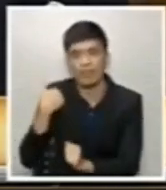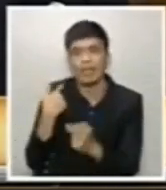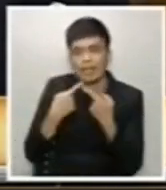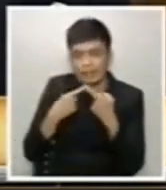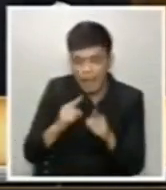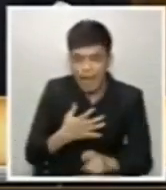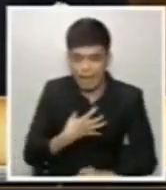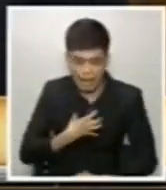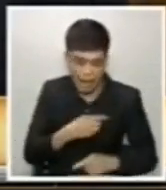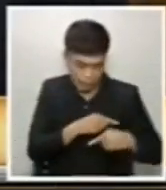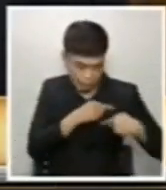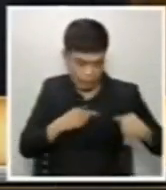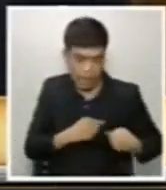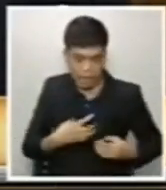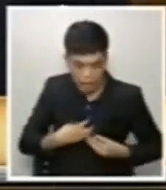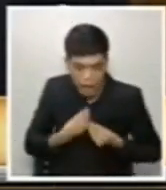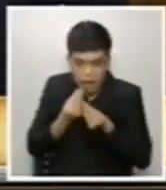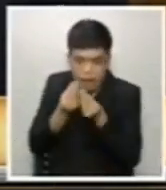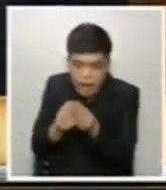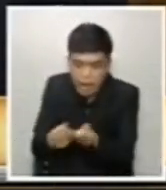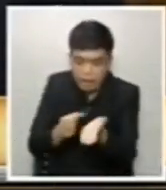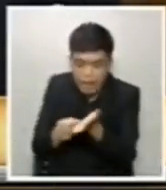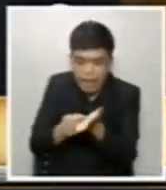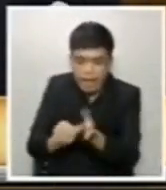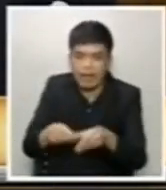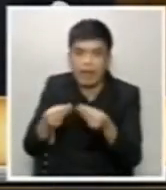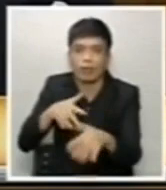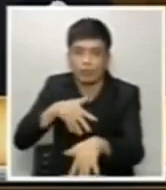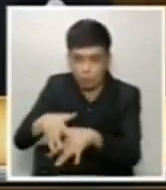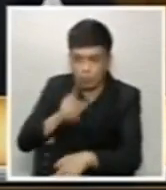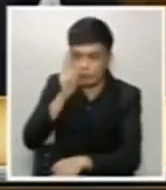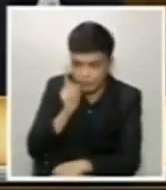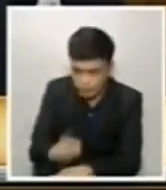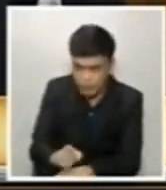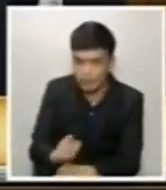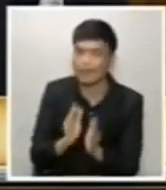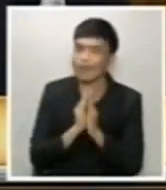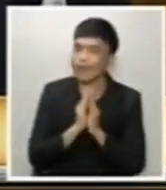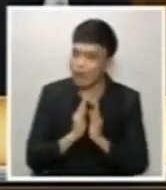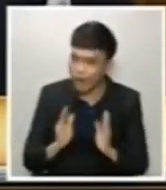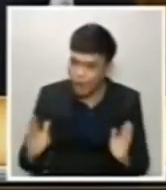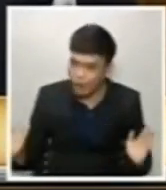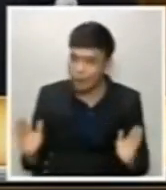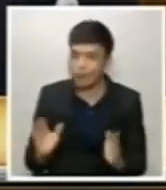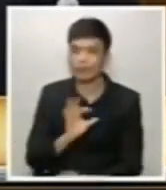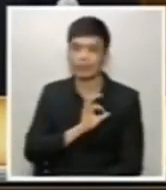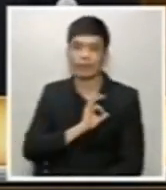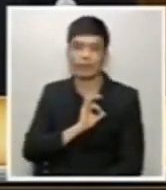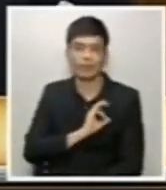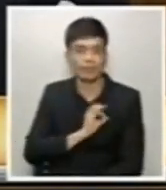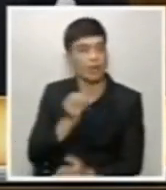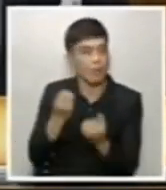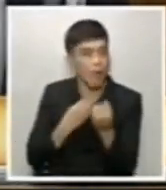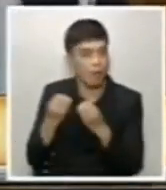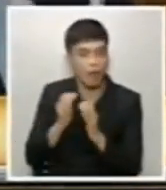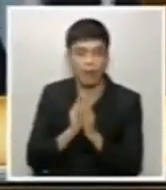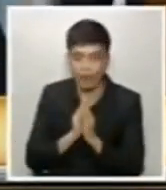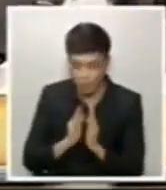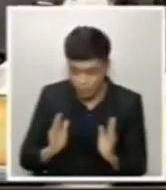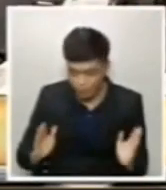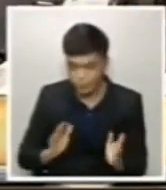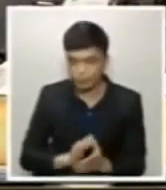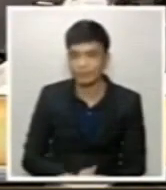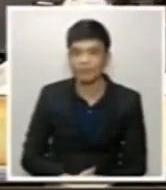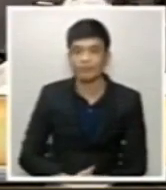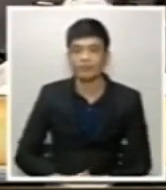จะแก้ไขปัญหาให้กับพี่น้องประชาชนอย่างแท้จริงเลยครับต้องขอขอบคุณท่านสมาชิกผู้ทรงเกียรติไว้ในโอกาสนี้นะครับผม ครับท่